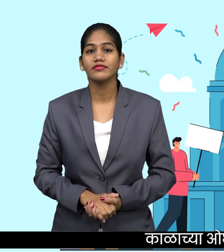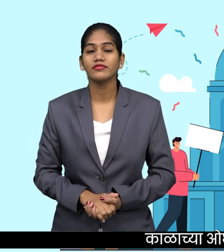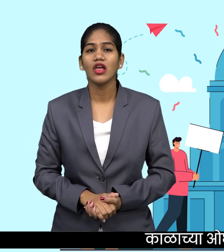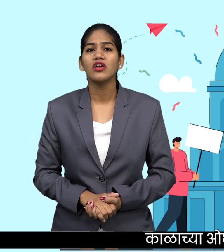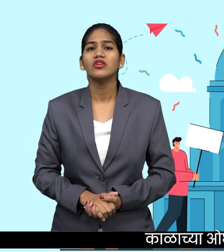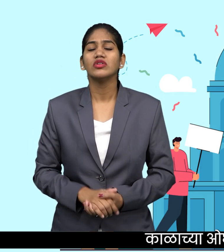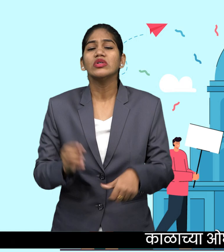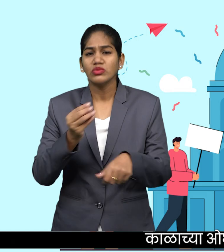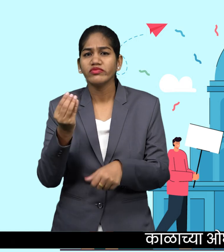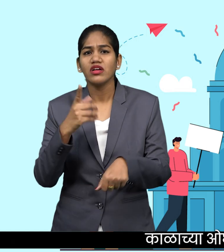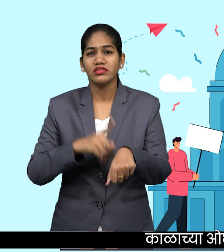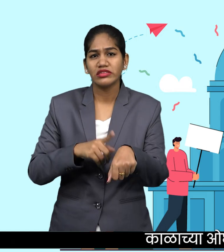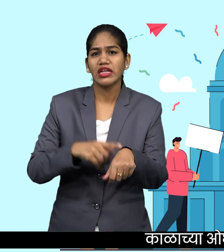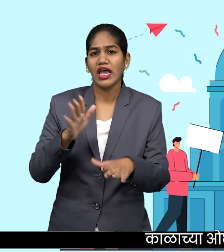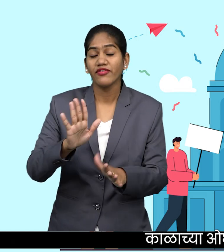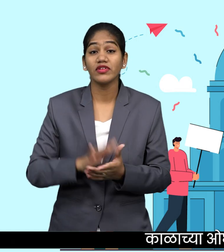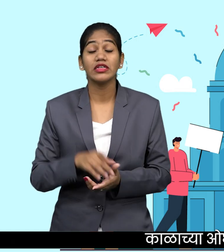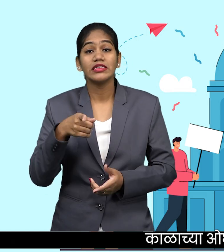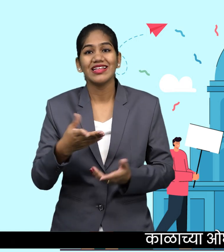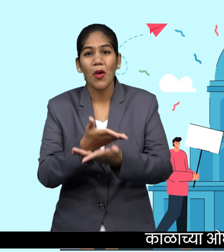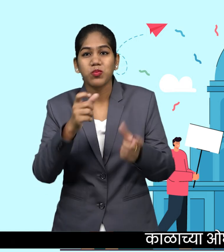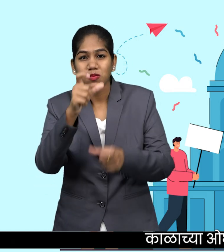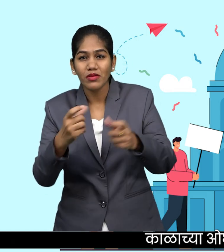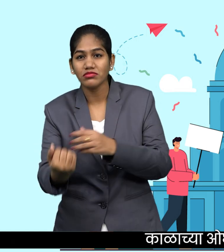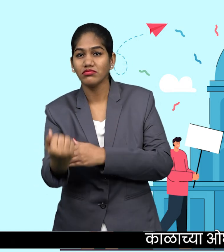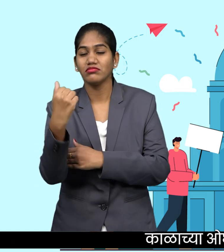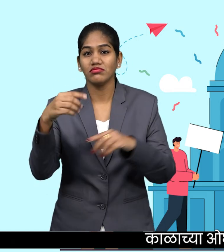काळाच्या ओघात लोकशाहीचा विचार, विस्तार आणि